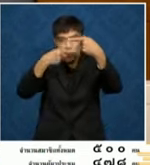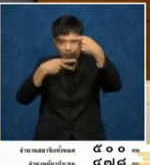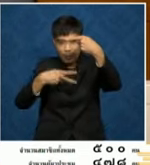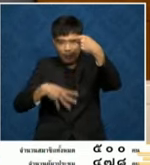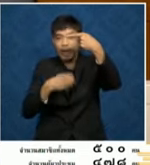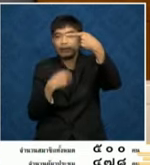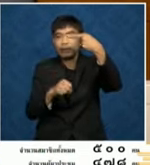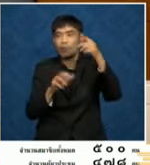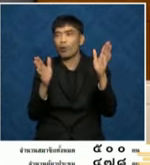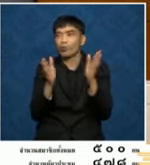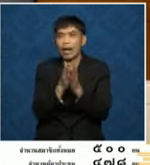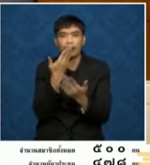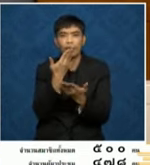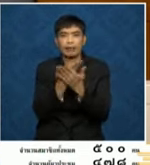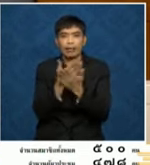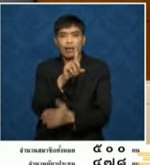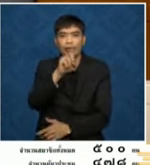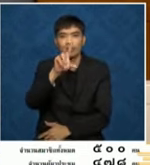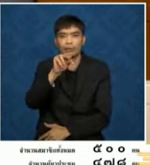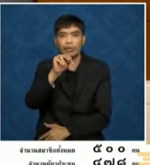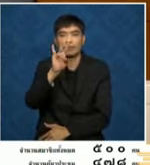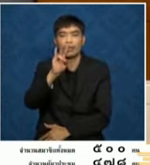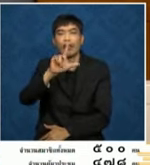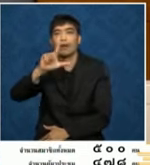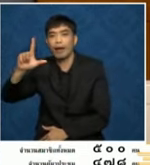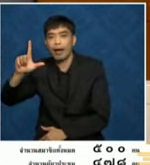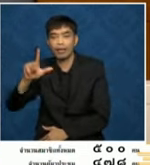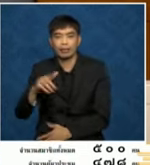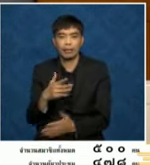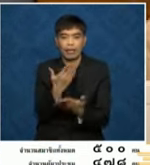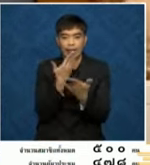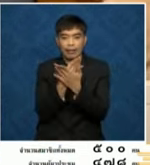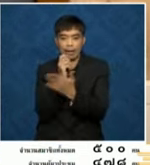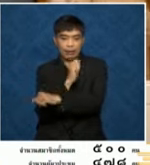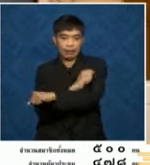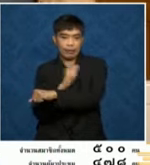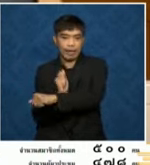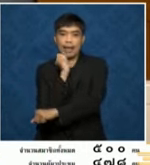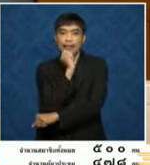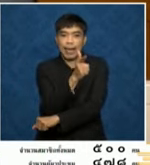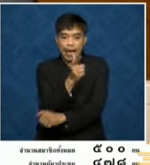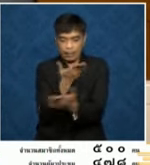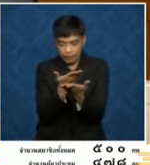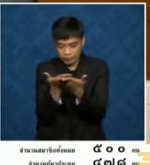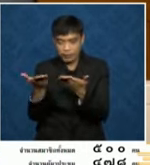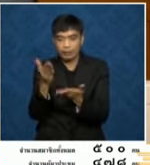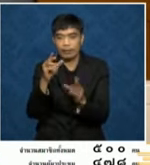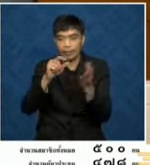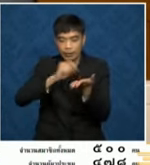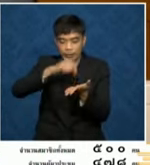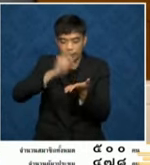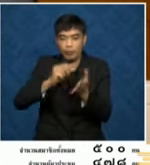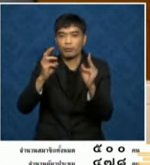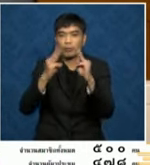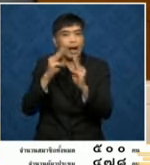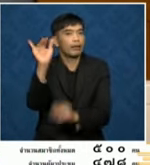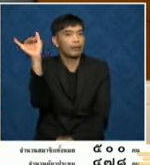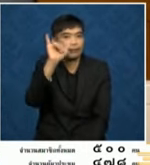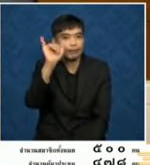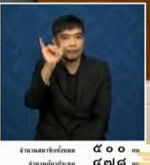รวมทั้งสิ้น137ล้านบาทเศษยังไม่ได้มีการจัดซื้อจัดจ้างยังไม่ได้มีการผูกพันสัญญานะครับผมเรียนครับ